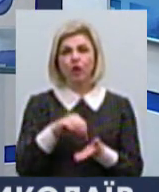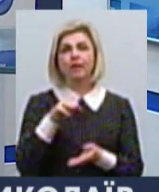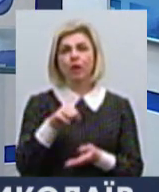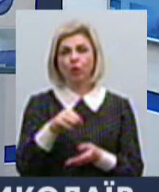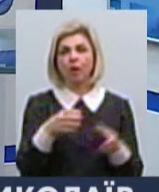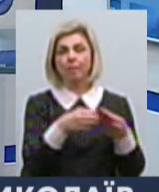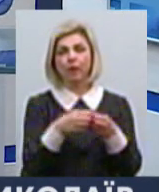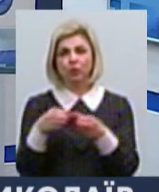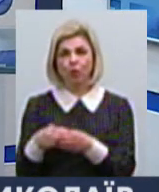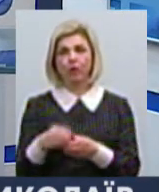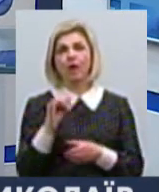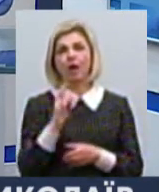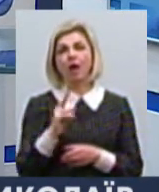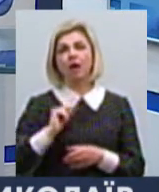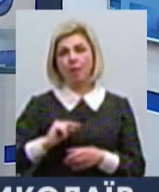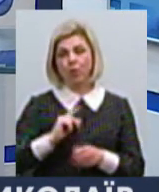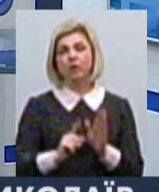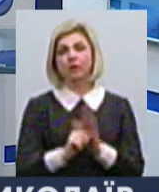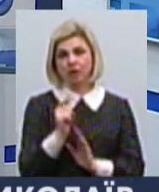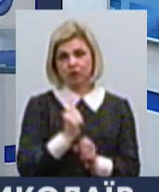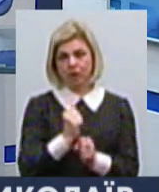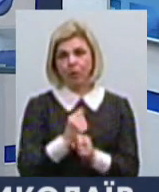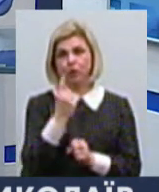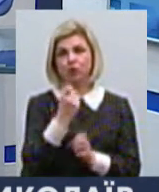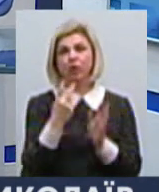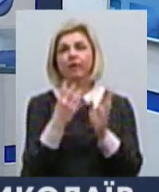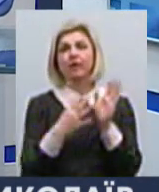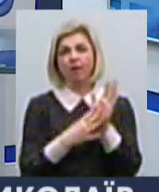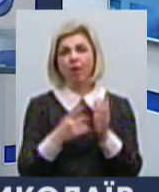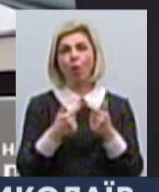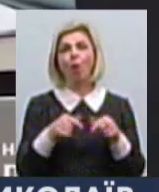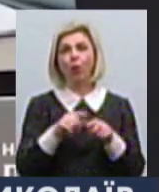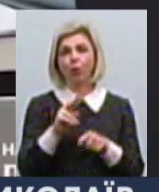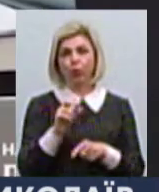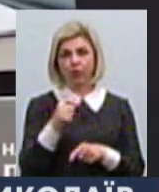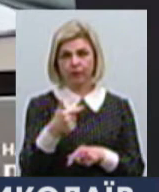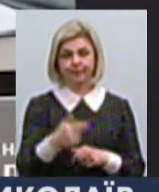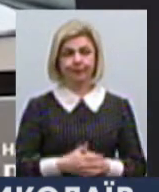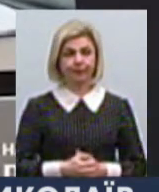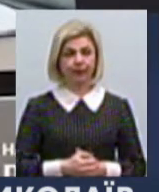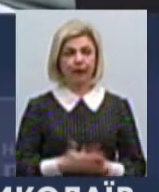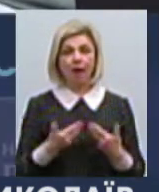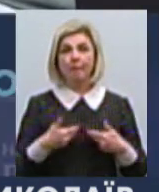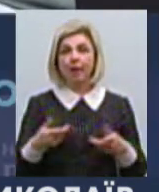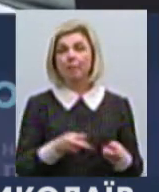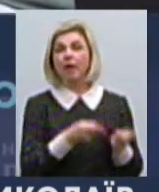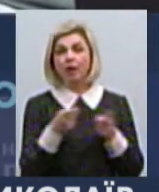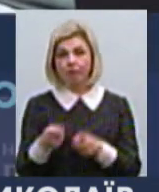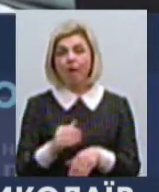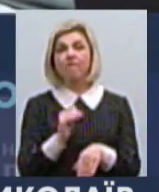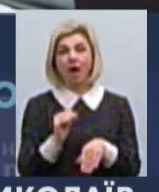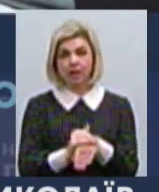підрозділів. Зокрема, до роботи вже приступили на 129-му окрузі. Ми переходимо вже в практичний